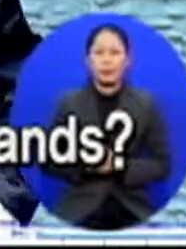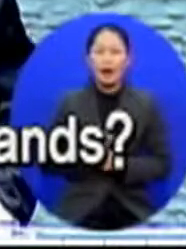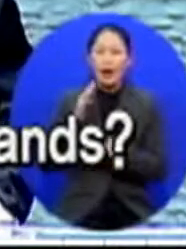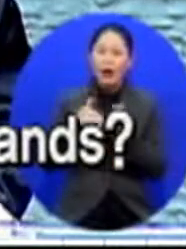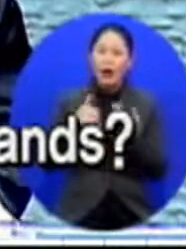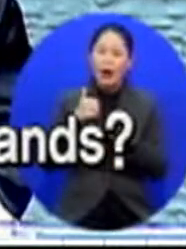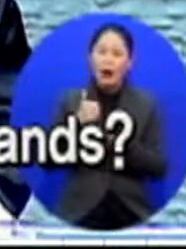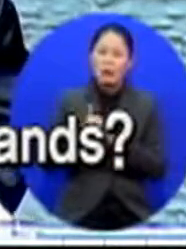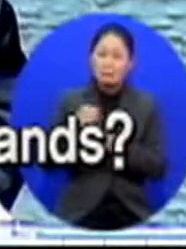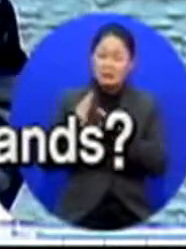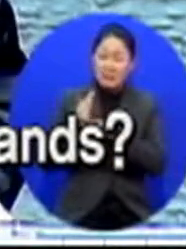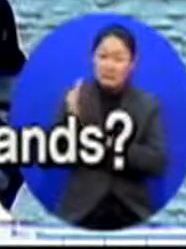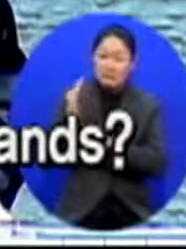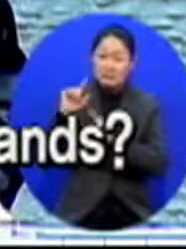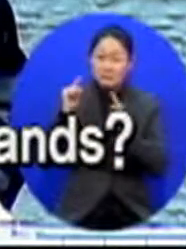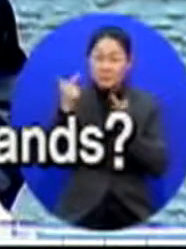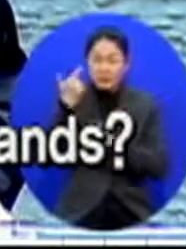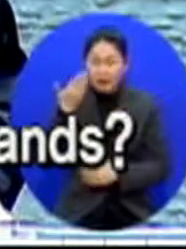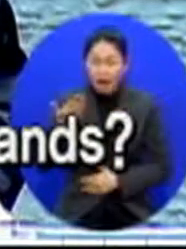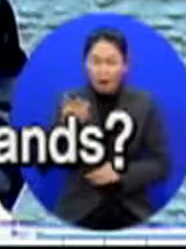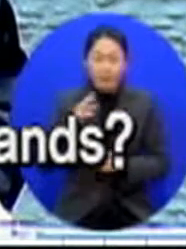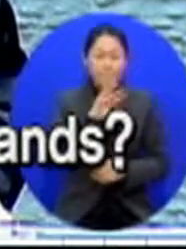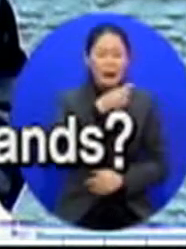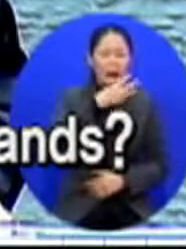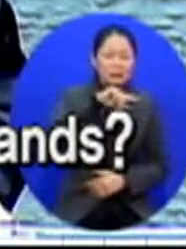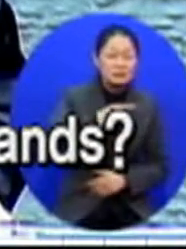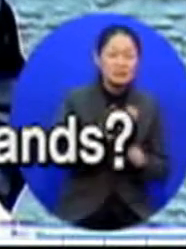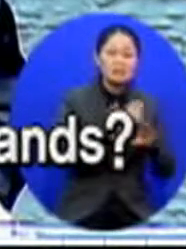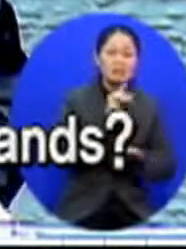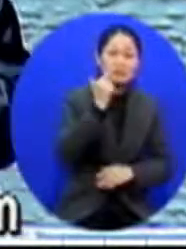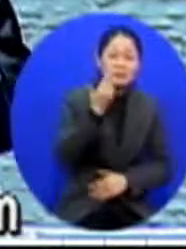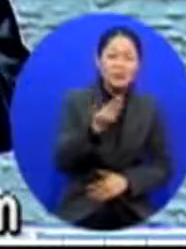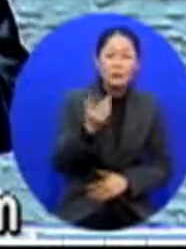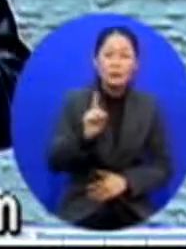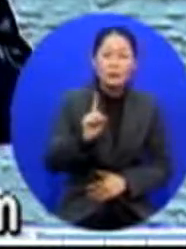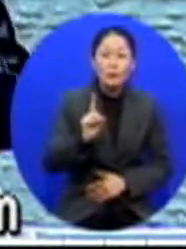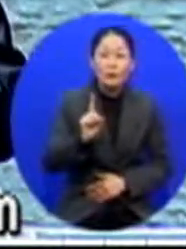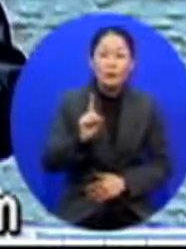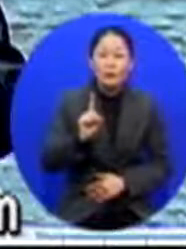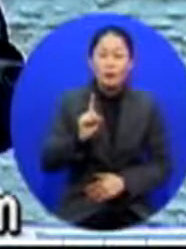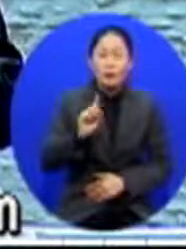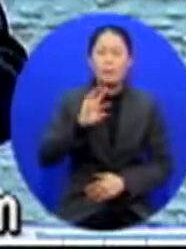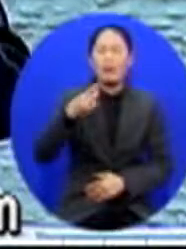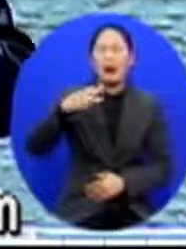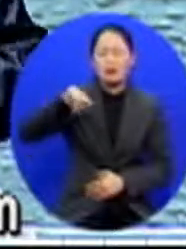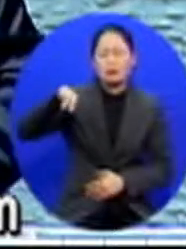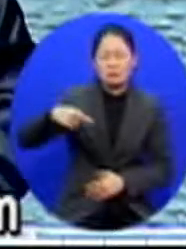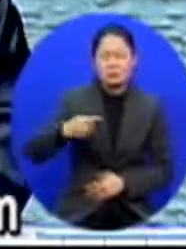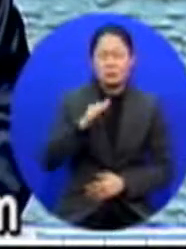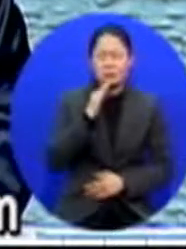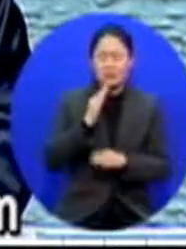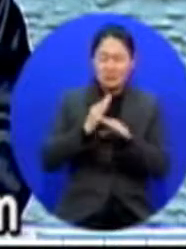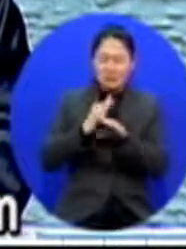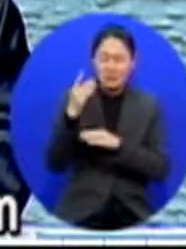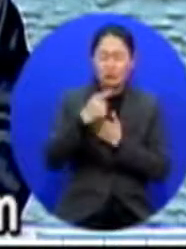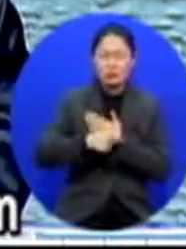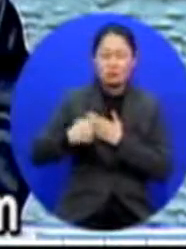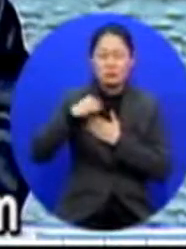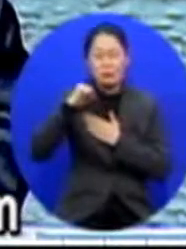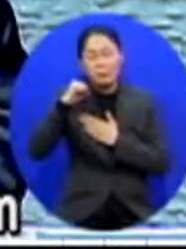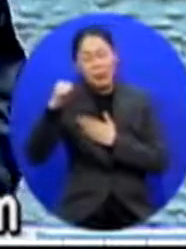하나님이 지나치신 거에요 벨리스 같이 나친 거예요 벨 x 가치나 치게 육신의 매어 있었던